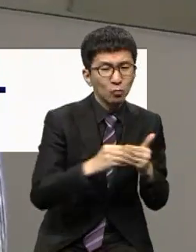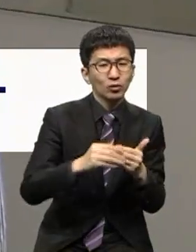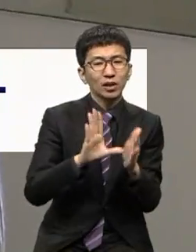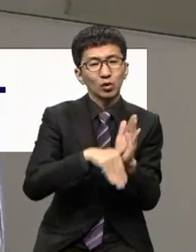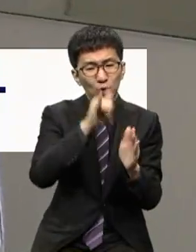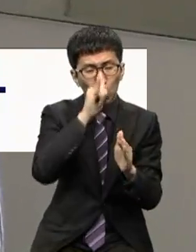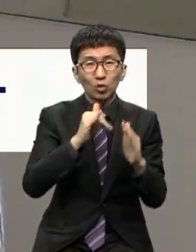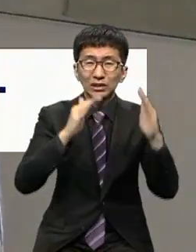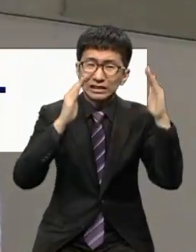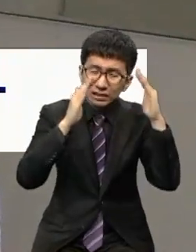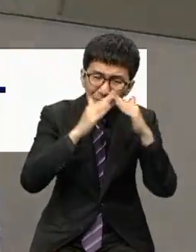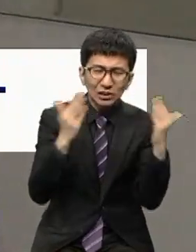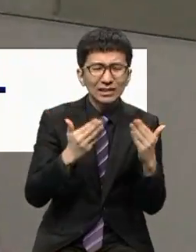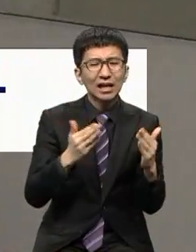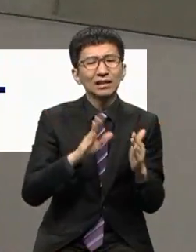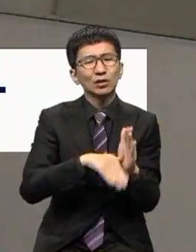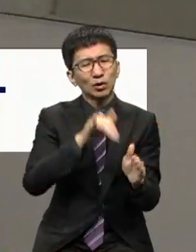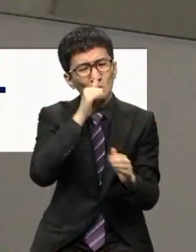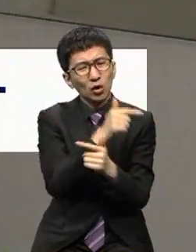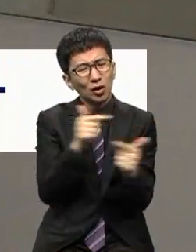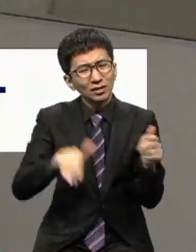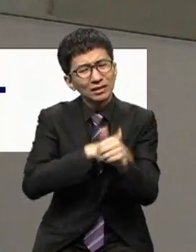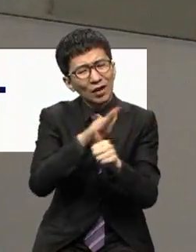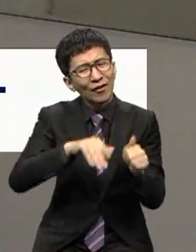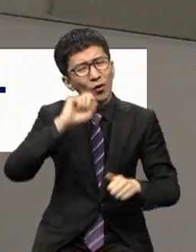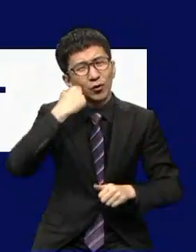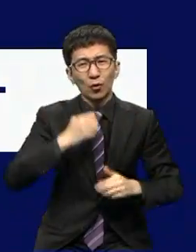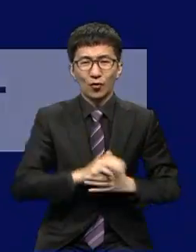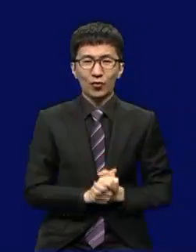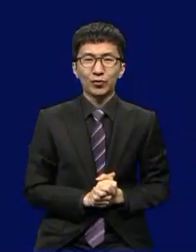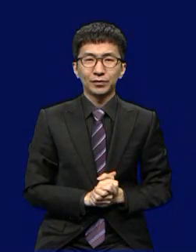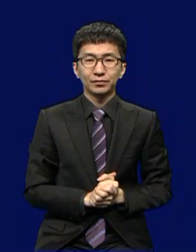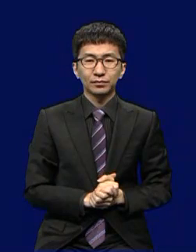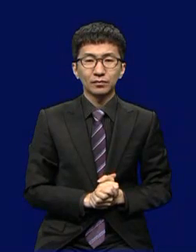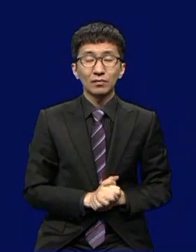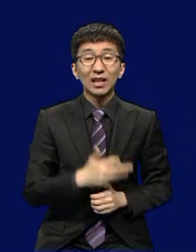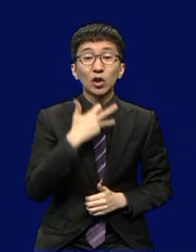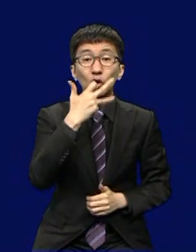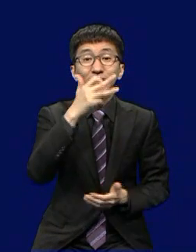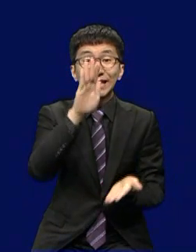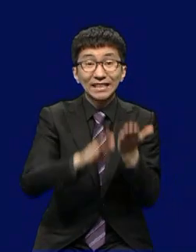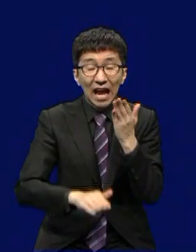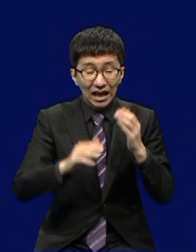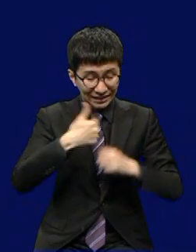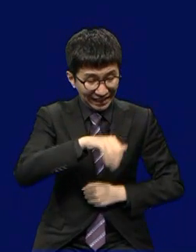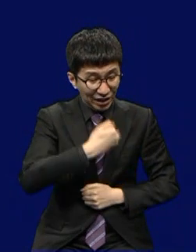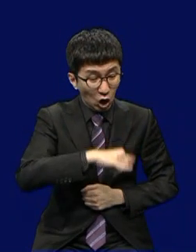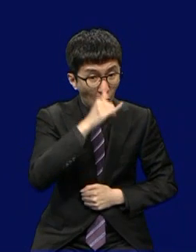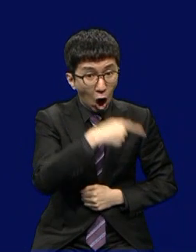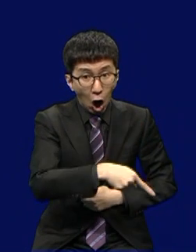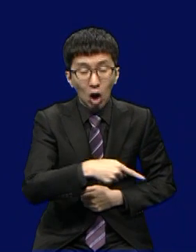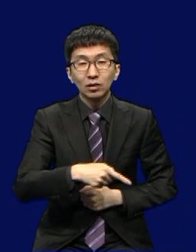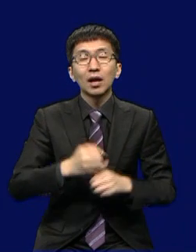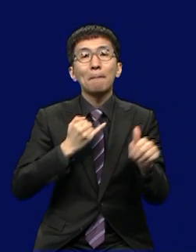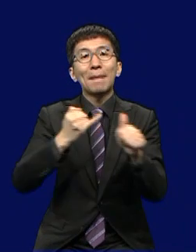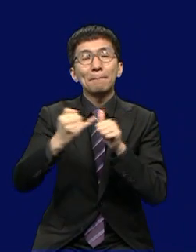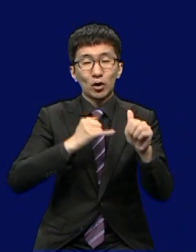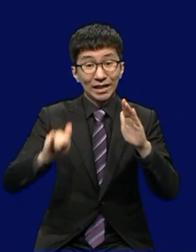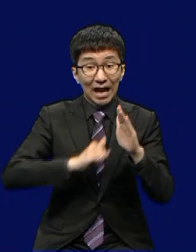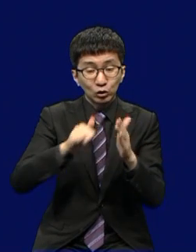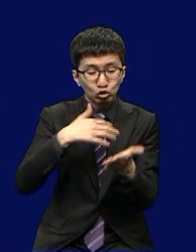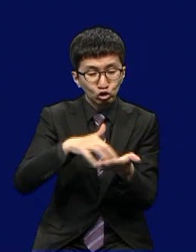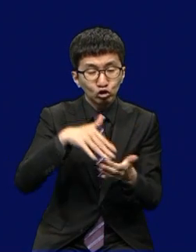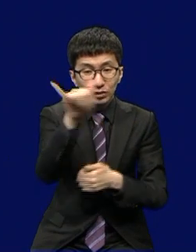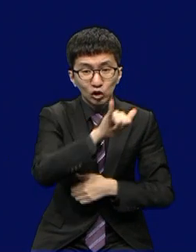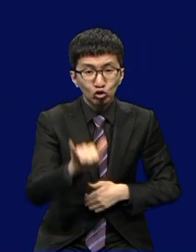재택을 전환한다든가 그런 상황들이 좀 어렵습니다. 18살 이하 자녀를 둔 맞벌이 가구는 전국적으로